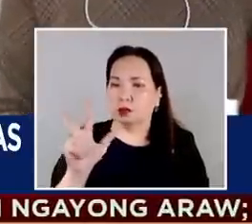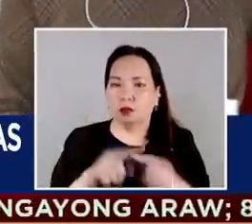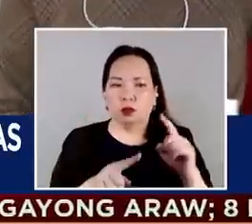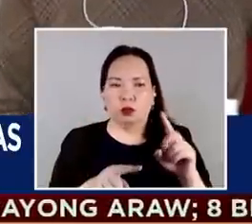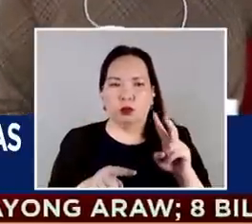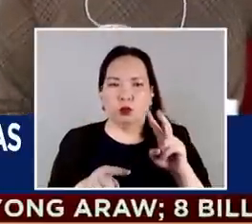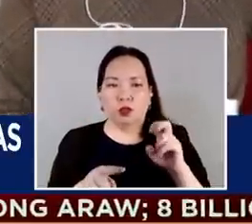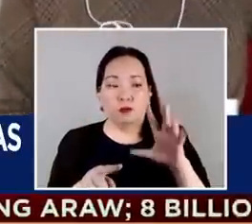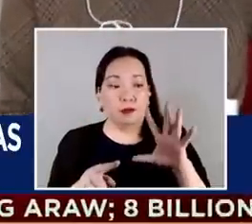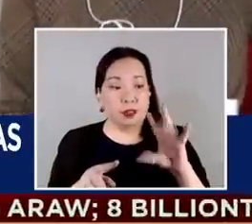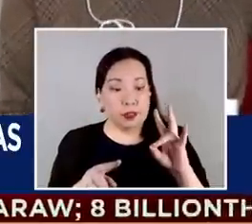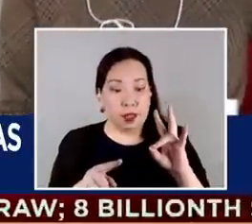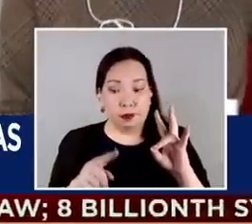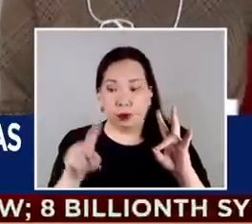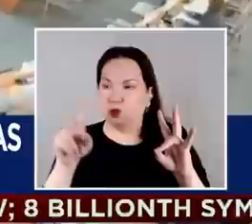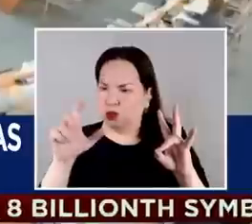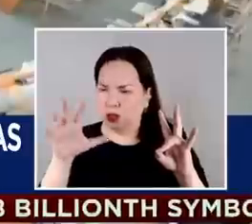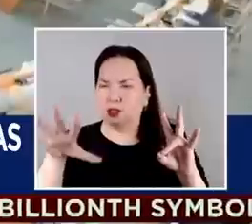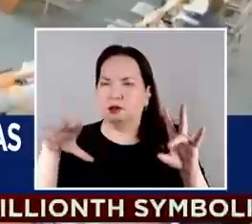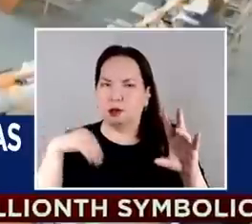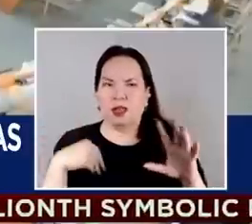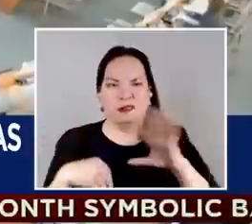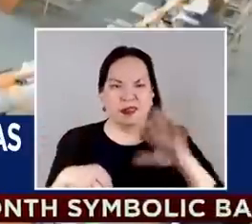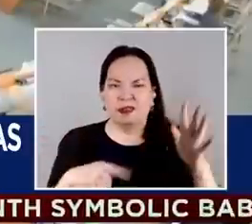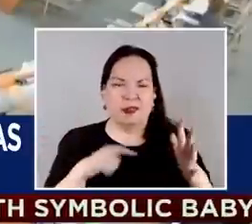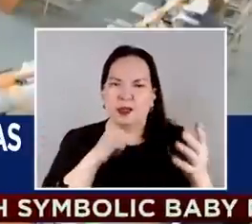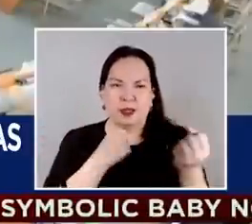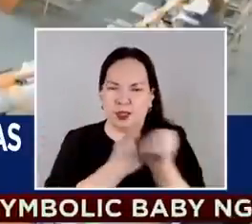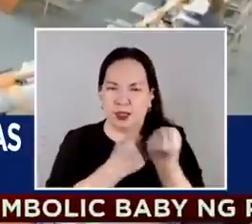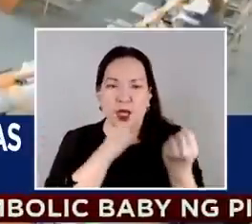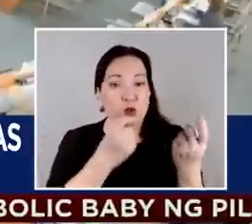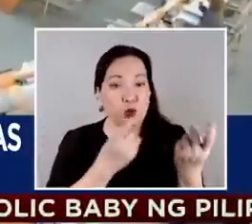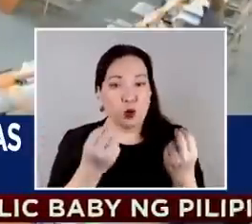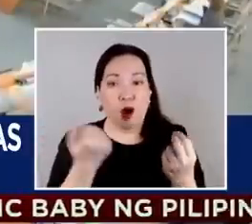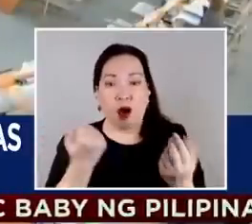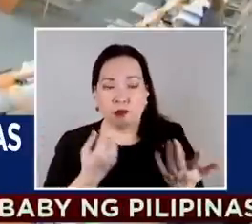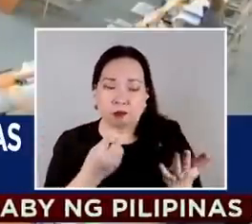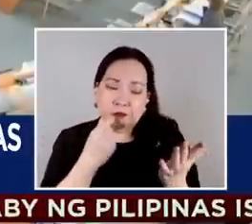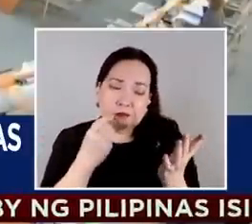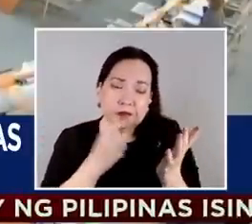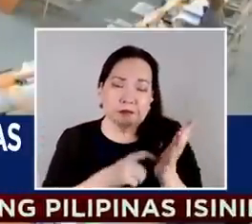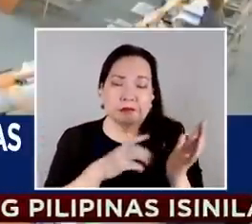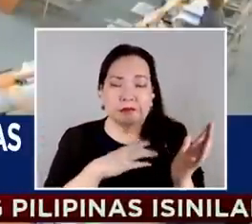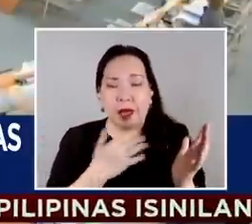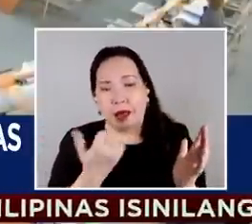Pilipinas. 55 ang hindi sinuportahan, habang noted lang ang 154 na